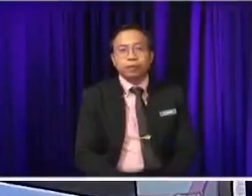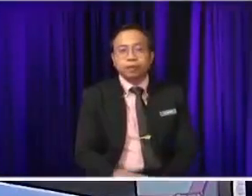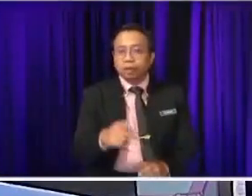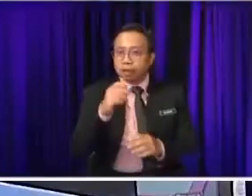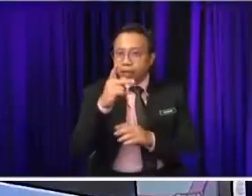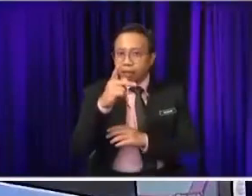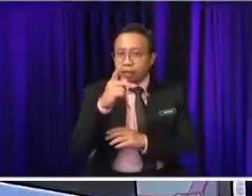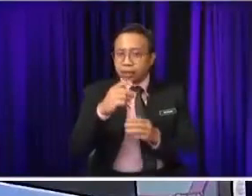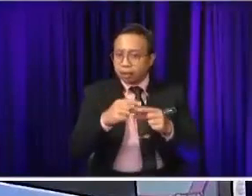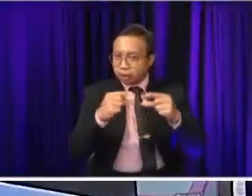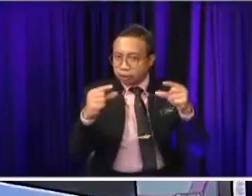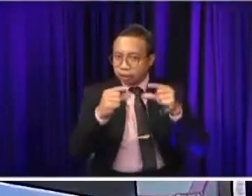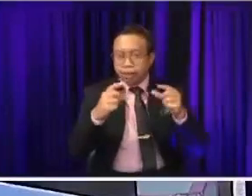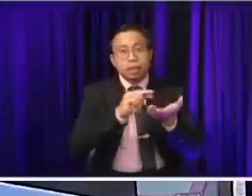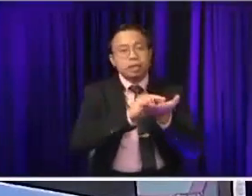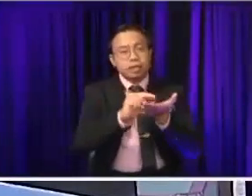penjagaan